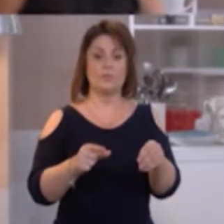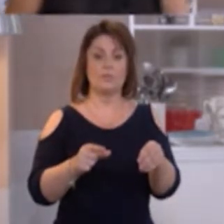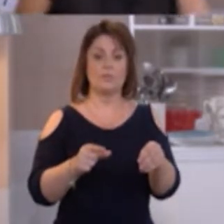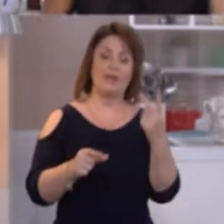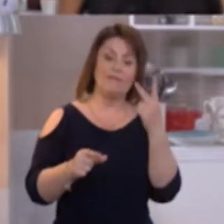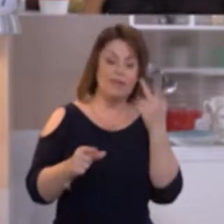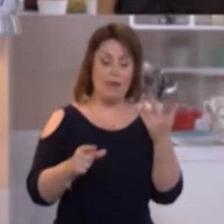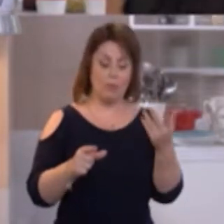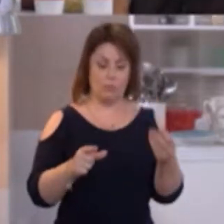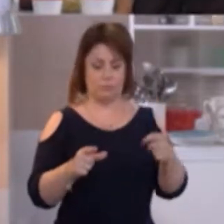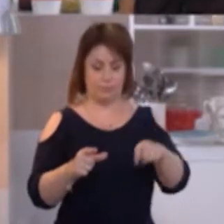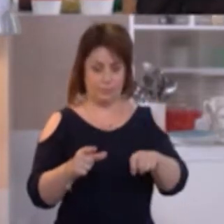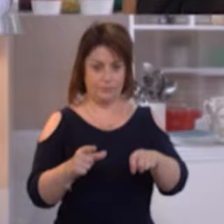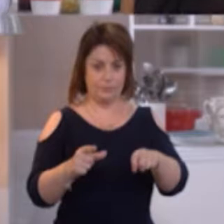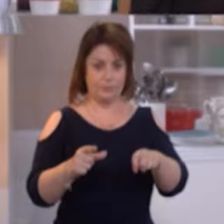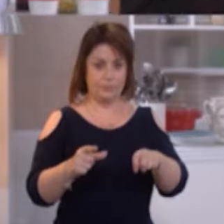andiamo a mettere giù.